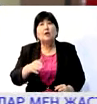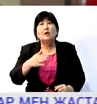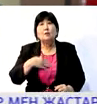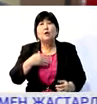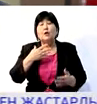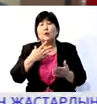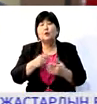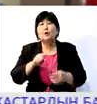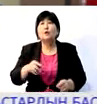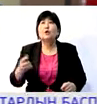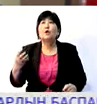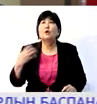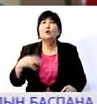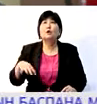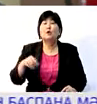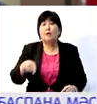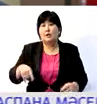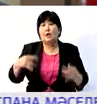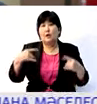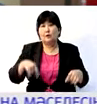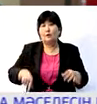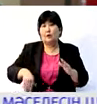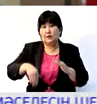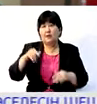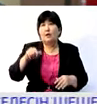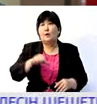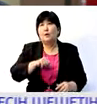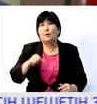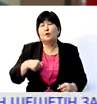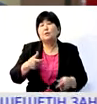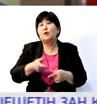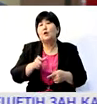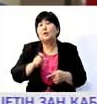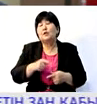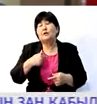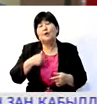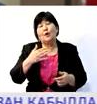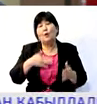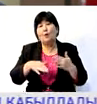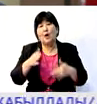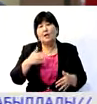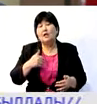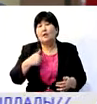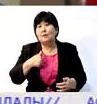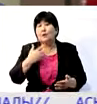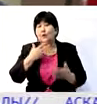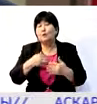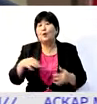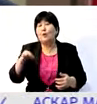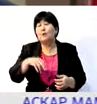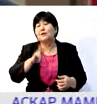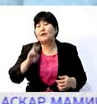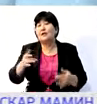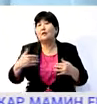өзім осы Қызылорда облысының тумасымын. Өзіме де өте мен қуаныштымын осы өзіміздің облысқа келіп кинотеатр